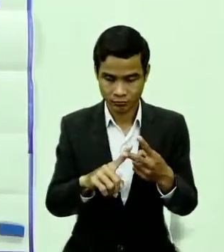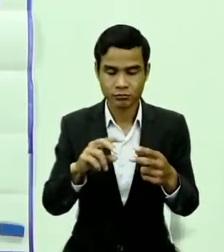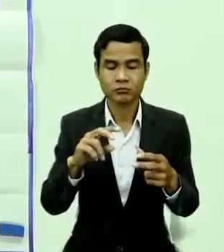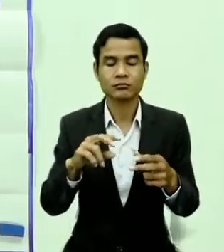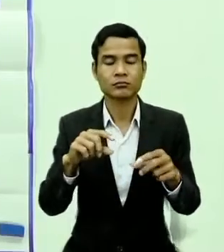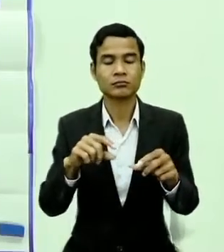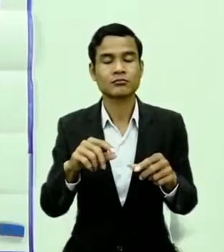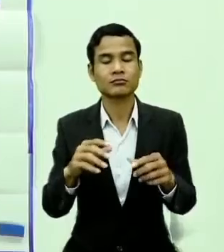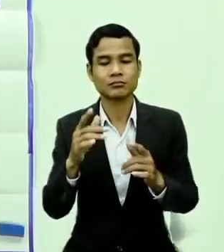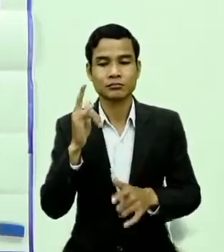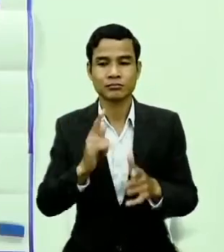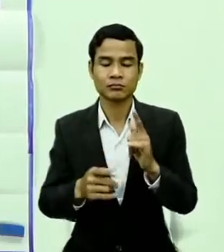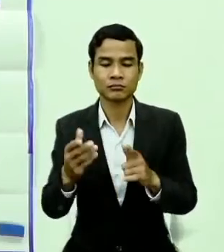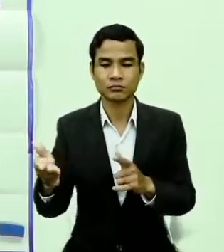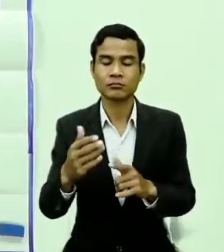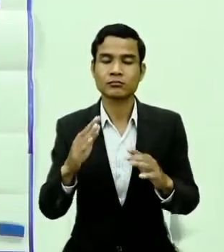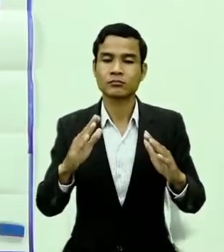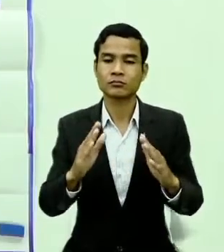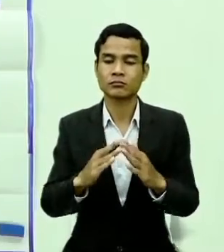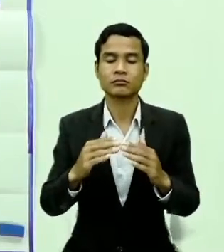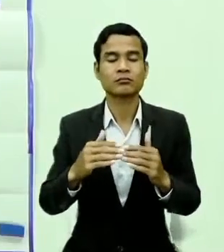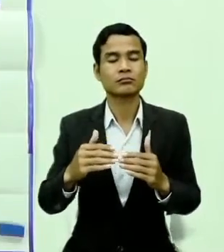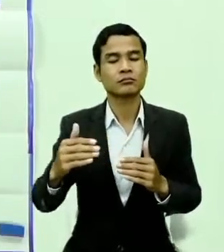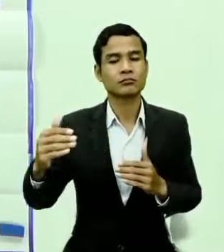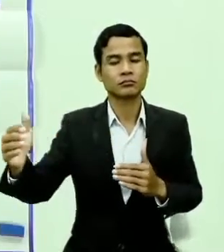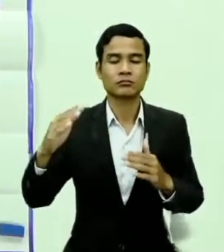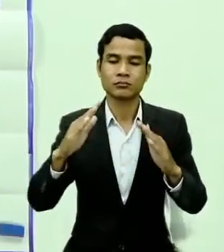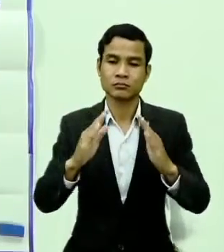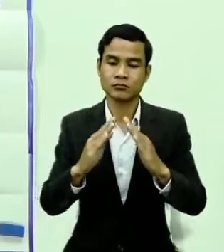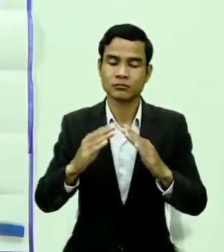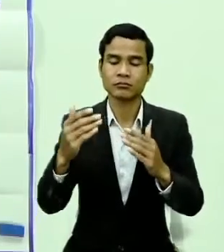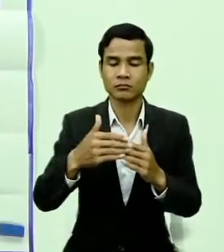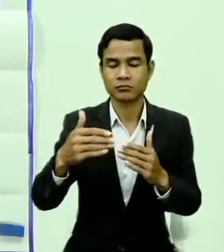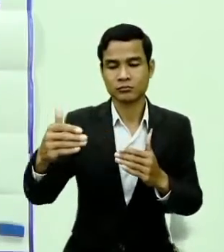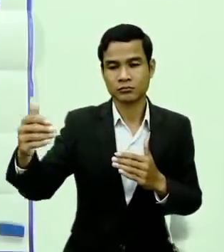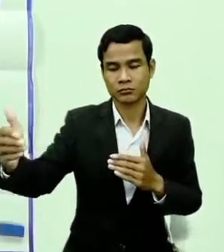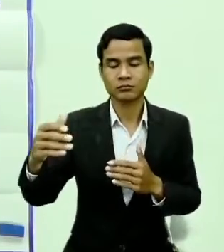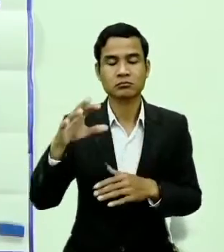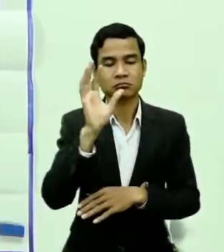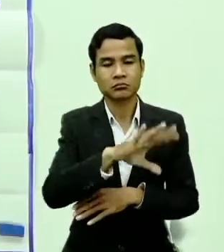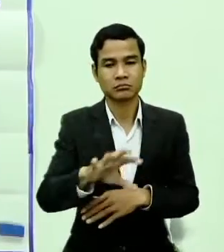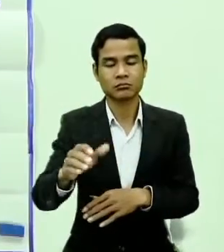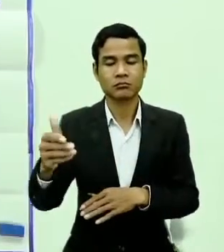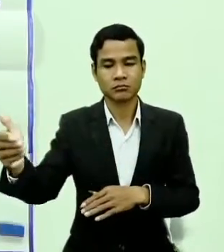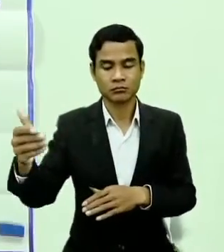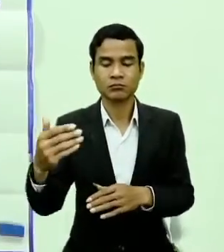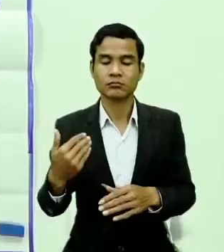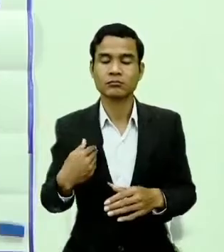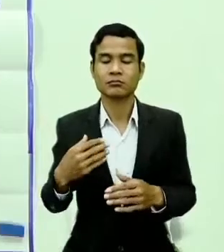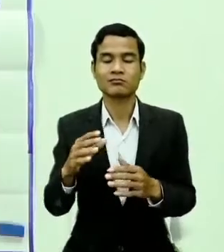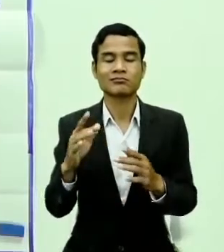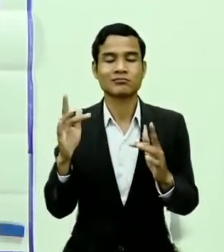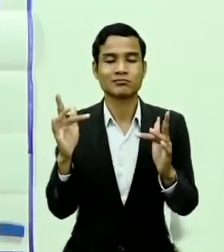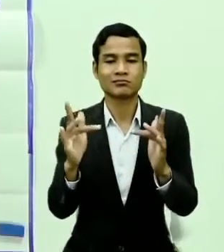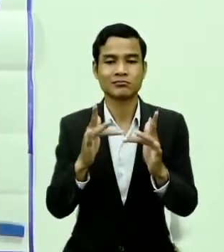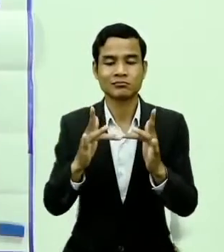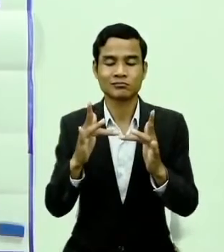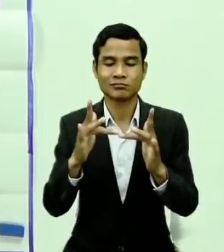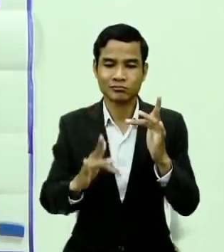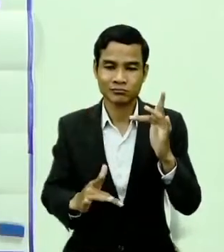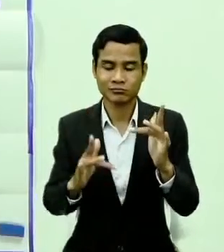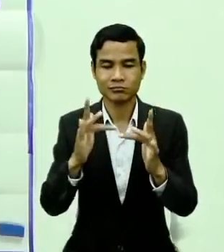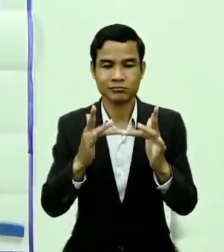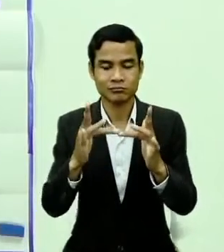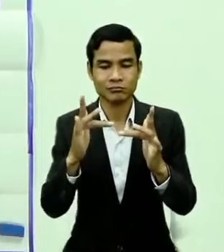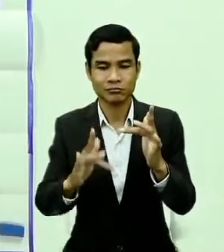bà sân bà tè con nơi đầm bòn chân ngài bẩn tích ai nâng thạt đạch sở giá đai bùm sơ miên xe và internet